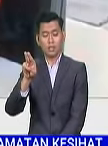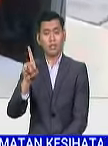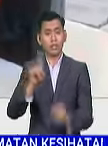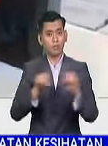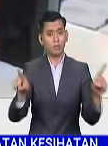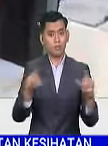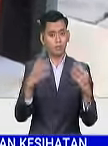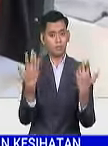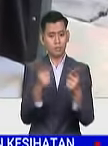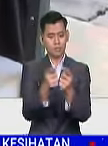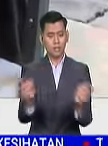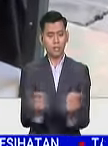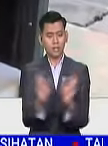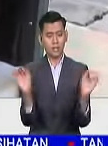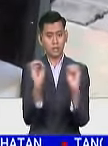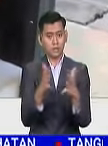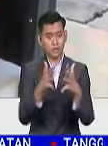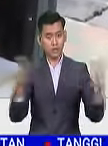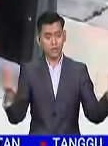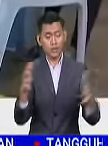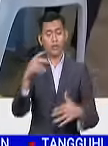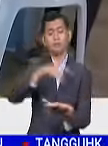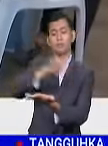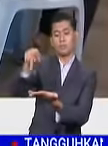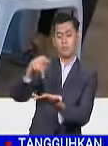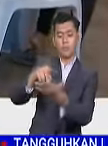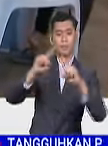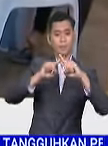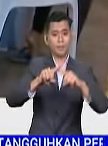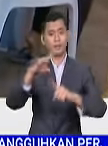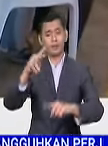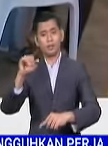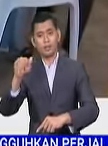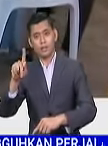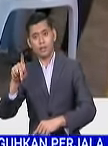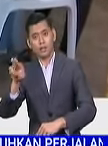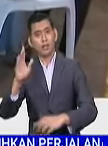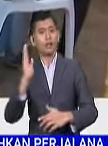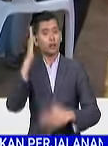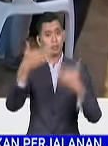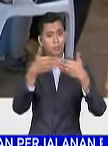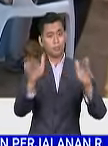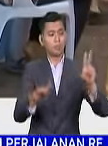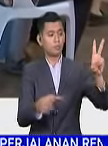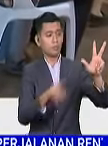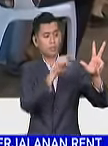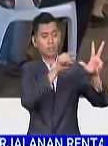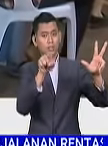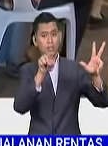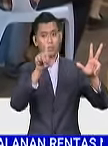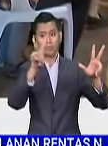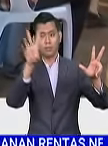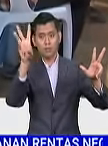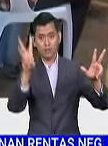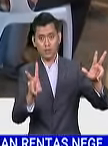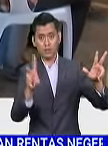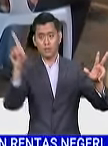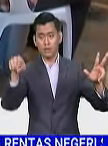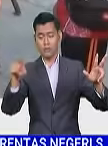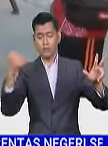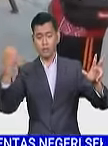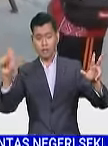inilah. Tambah beliau, PPV Dewan Masyarakat Keningau akan dibuka semula pada 23 hingga 26 Oktober dan